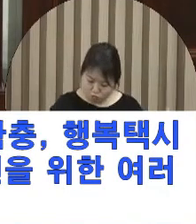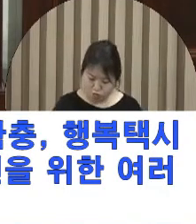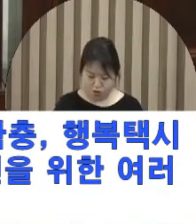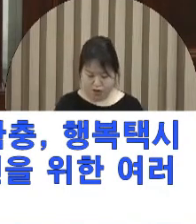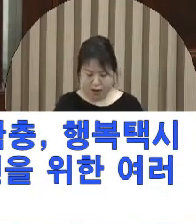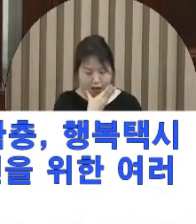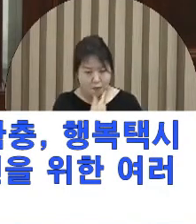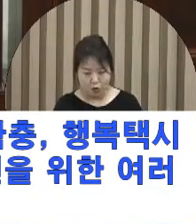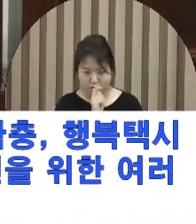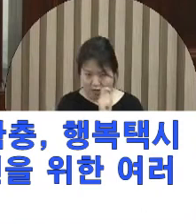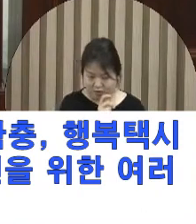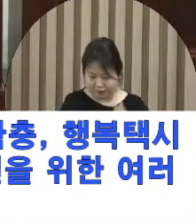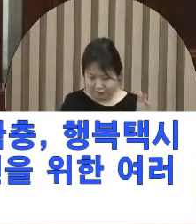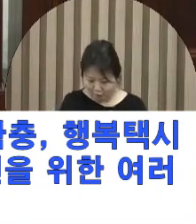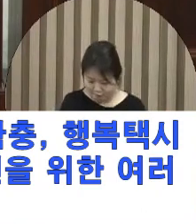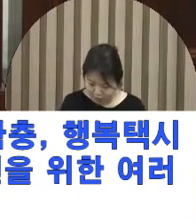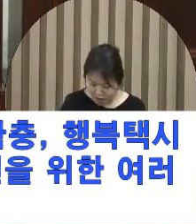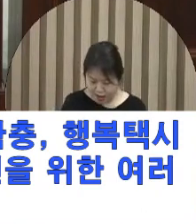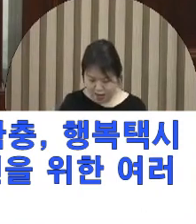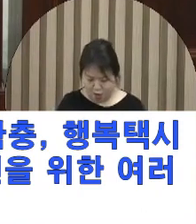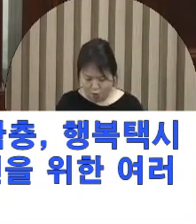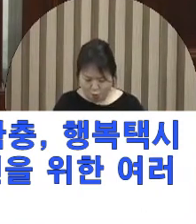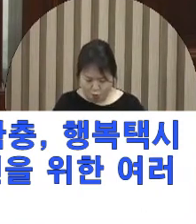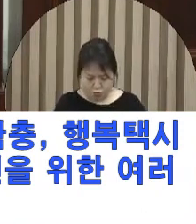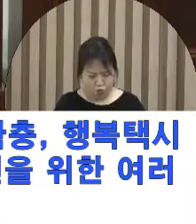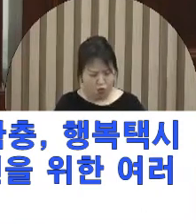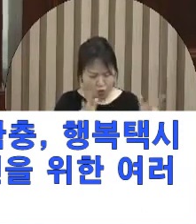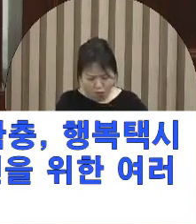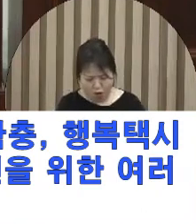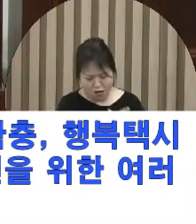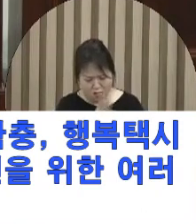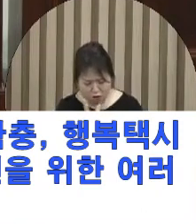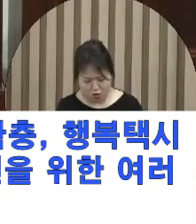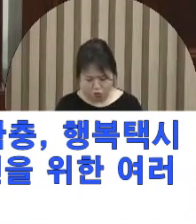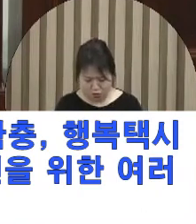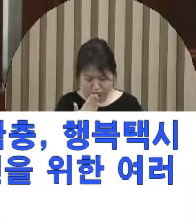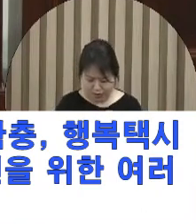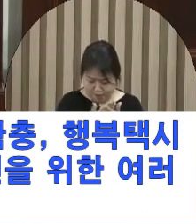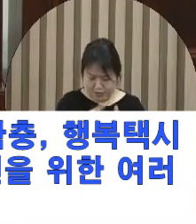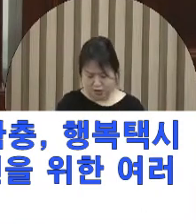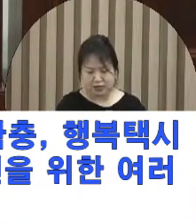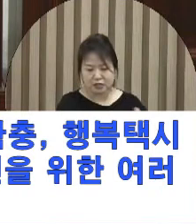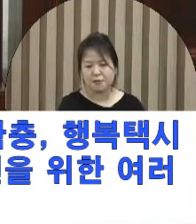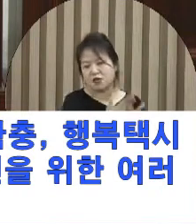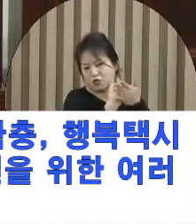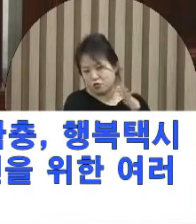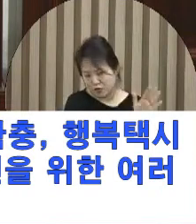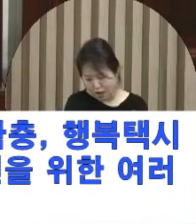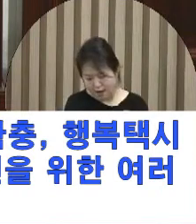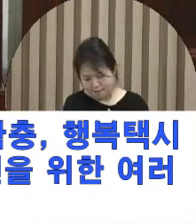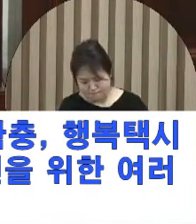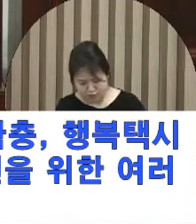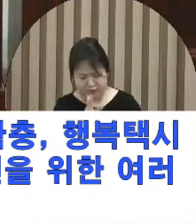확충, 행복택시 사업 추진, 장기 미집행 공원 및 도로 사업 추진 등 지역 발전을 위한